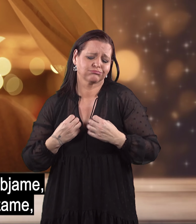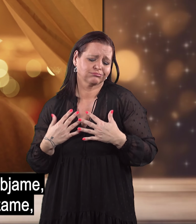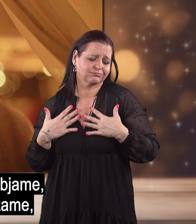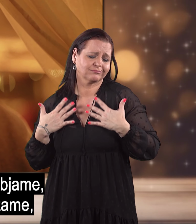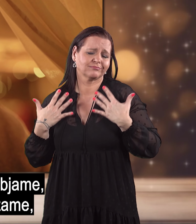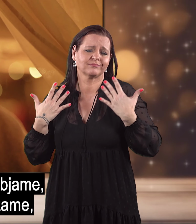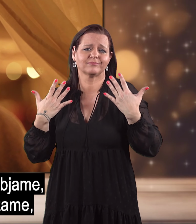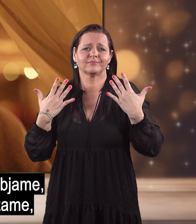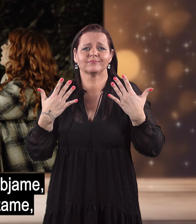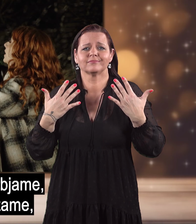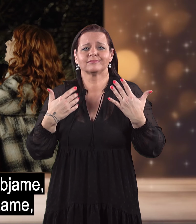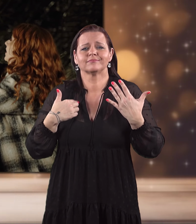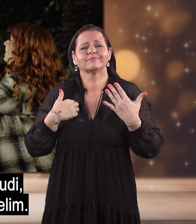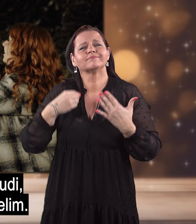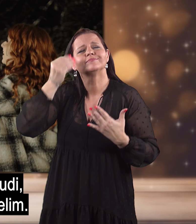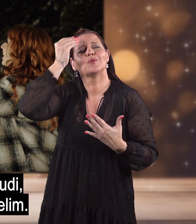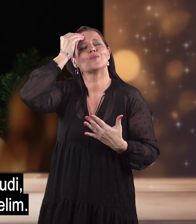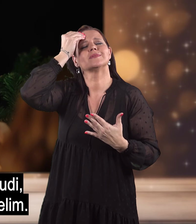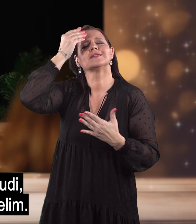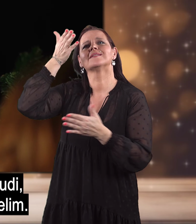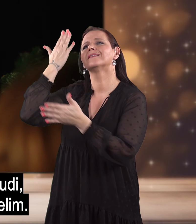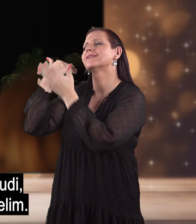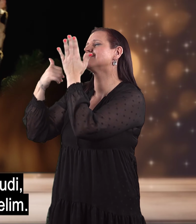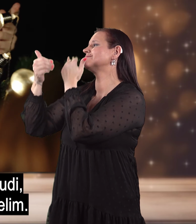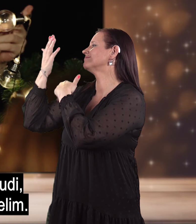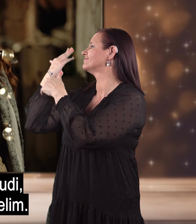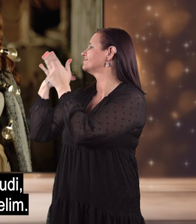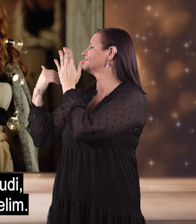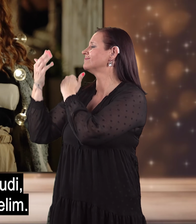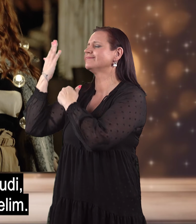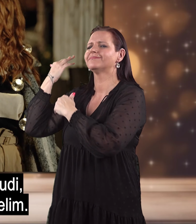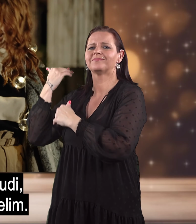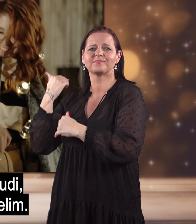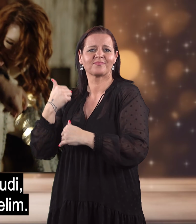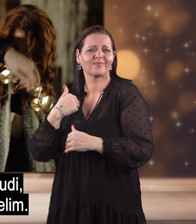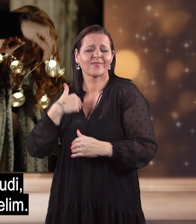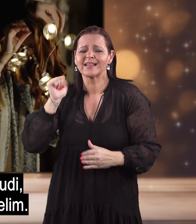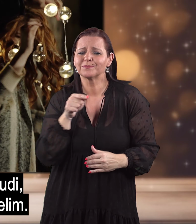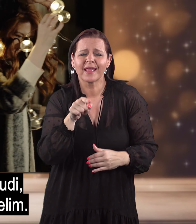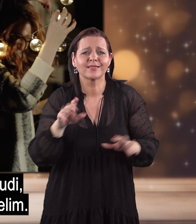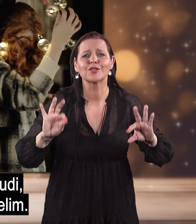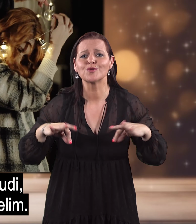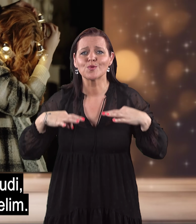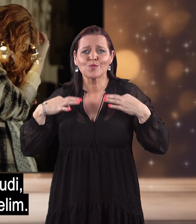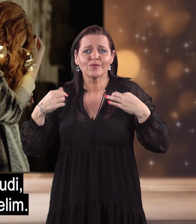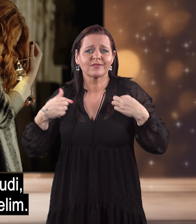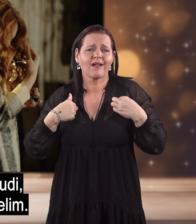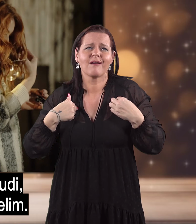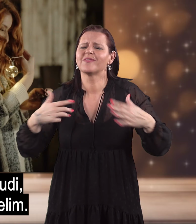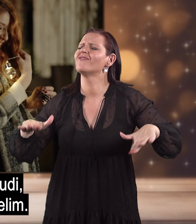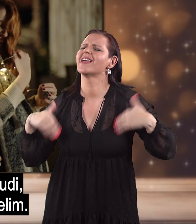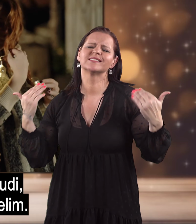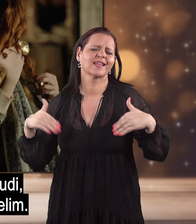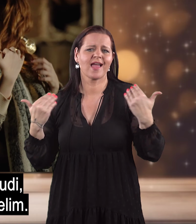občutek me prevzame, ki spomine prebudi. Spet se